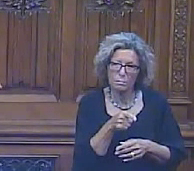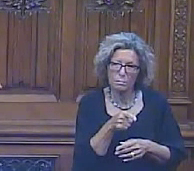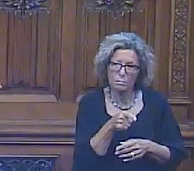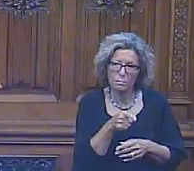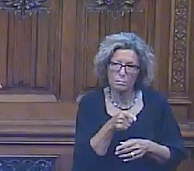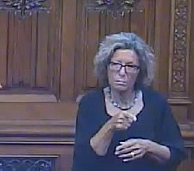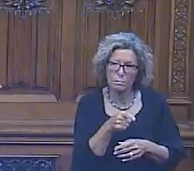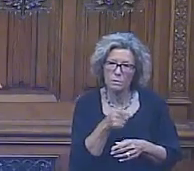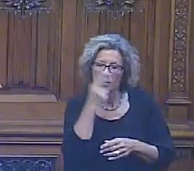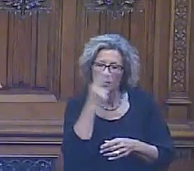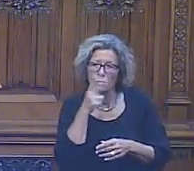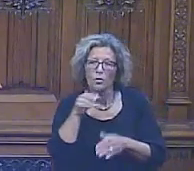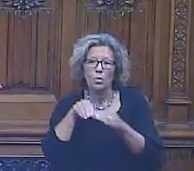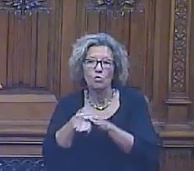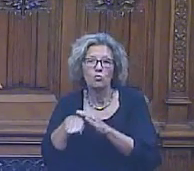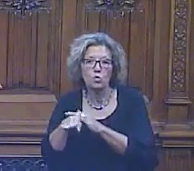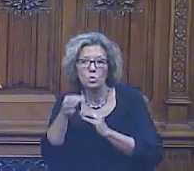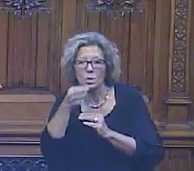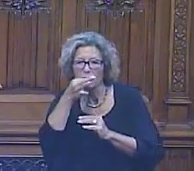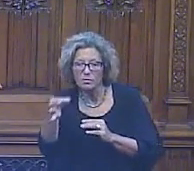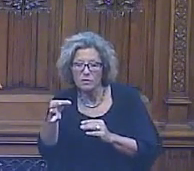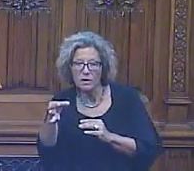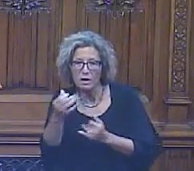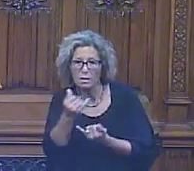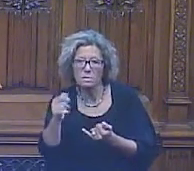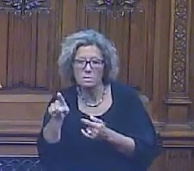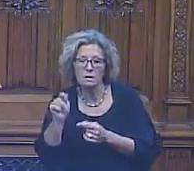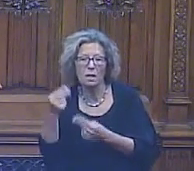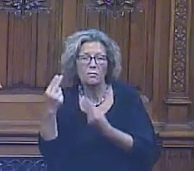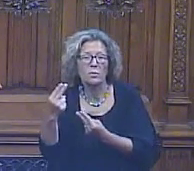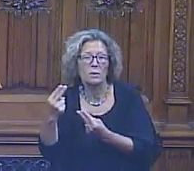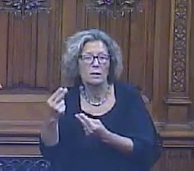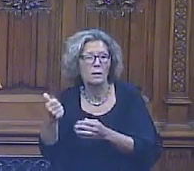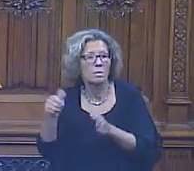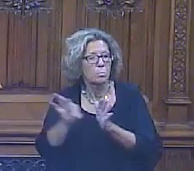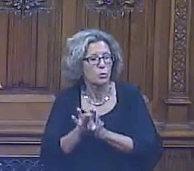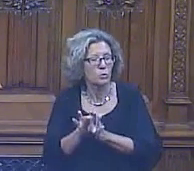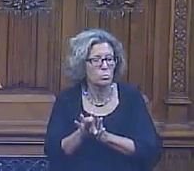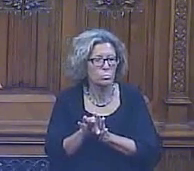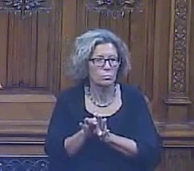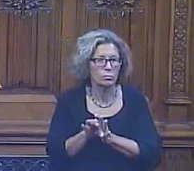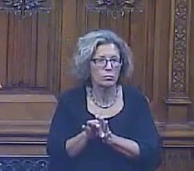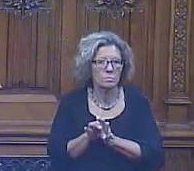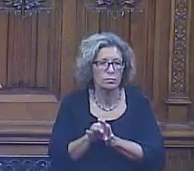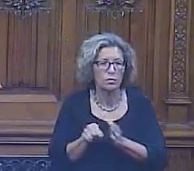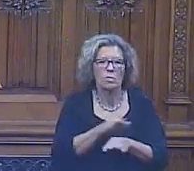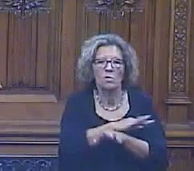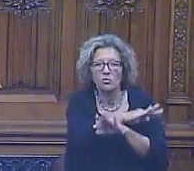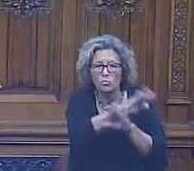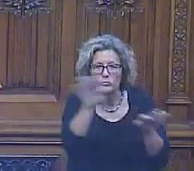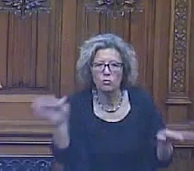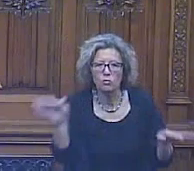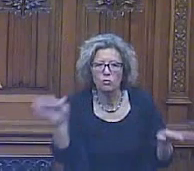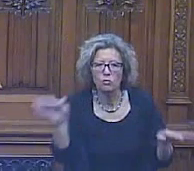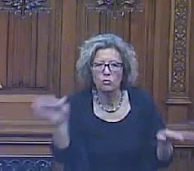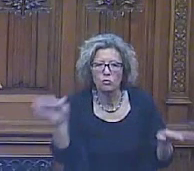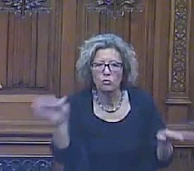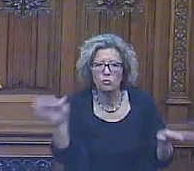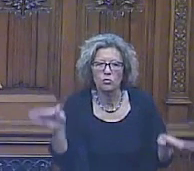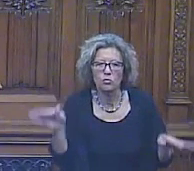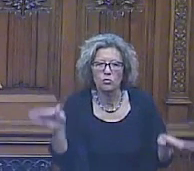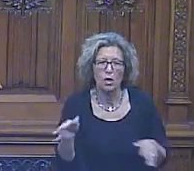ist natürlich die Flüchtlingsfrage ein wichtiger Faktor. Für alle Fraktionen, die